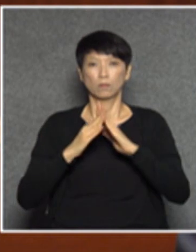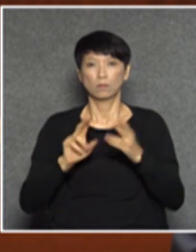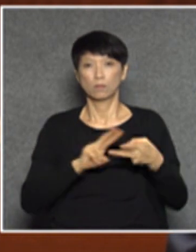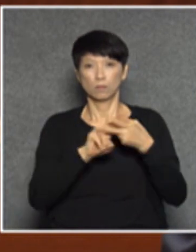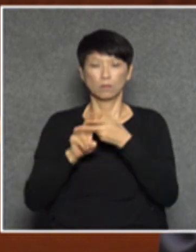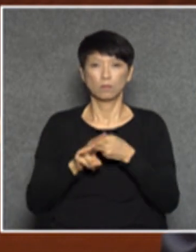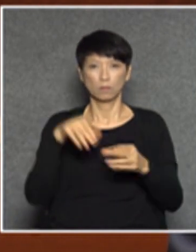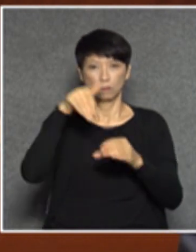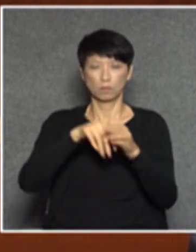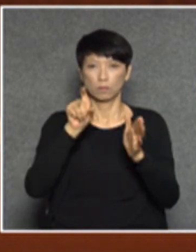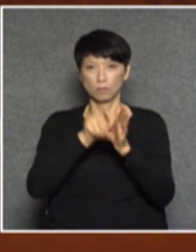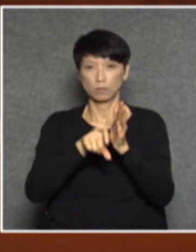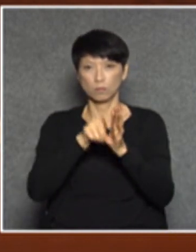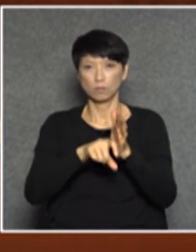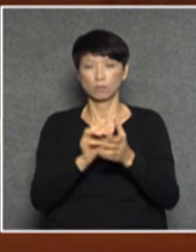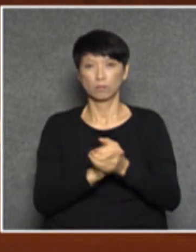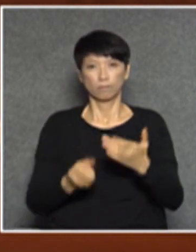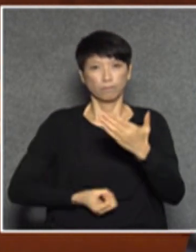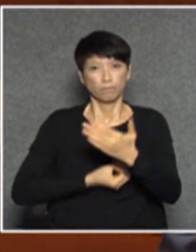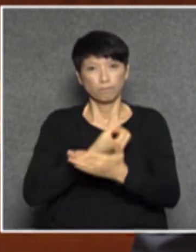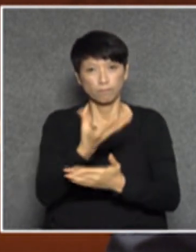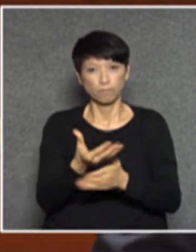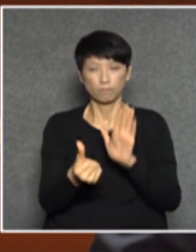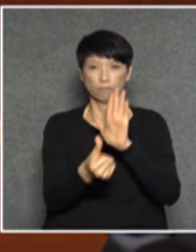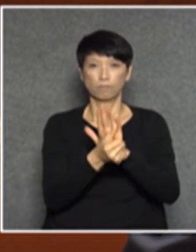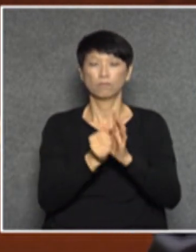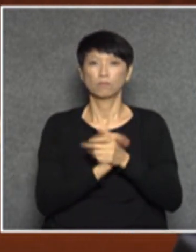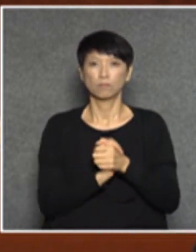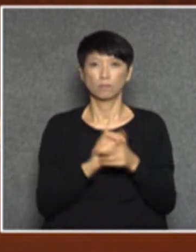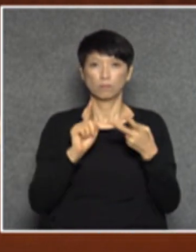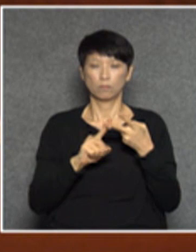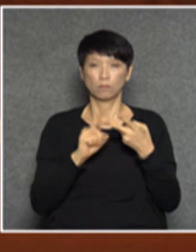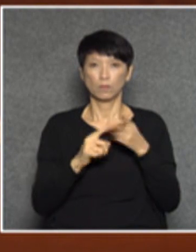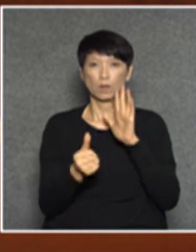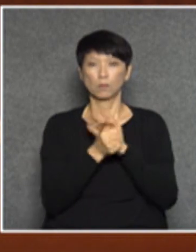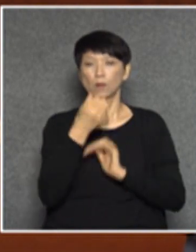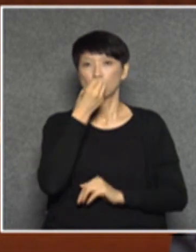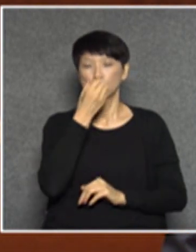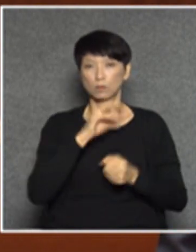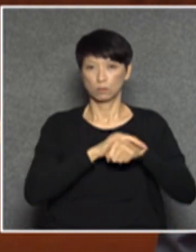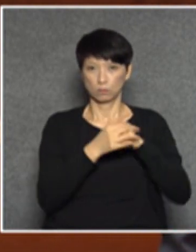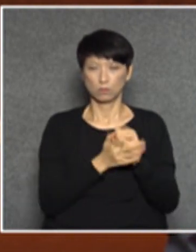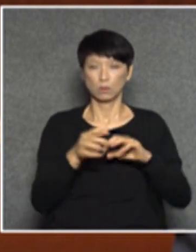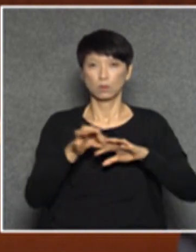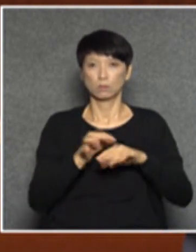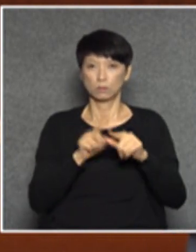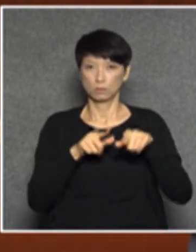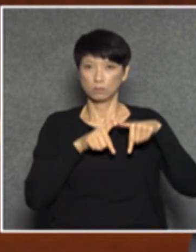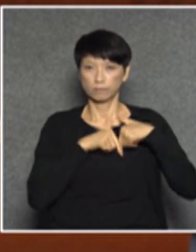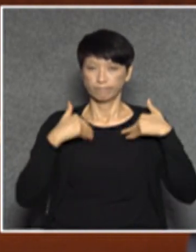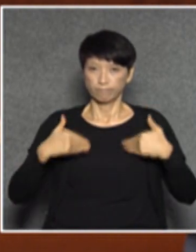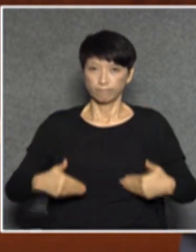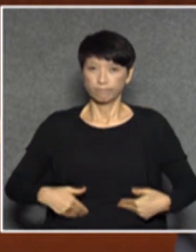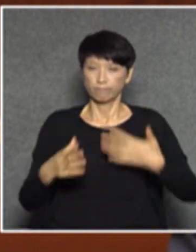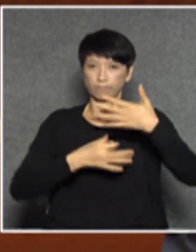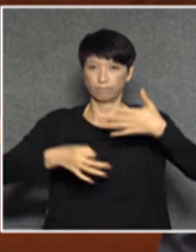件事上做一些貢獻，但同時也可以進一步鞏固和提升香港作為國際金融中心的地位。剛才